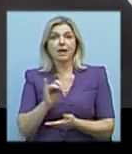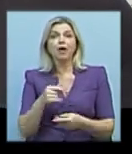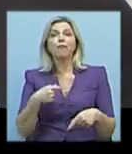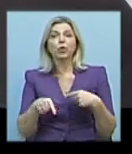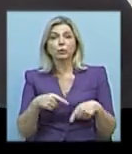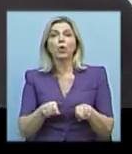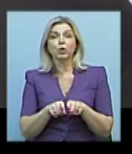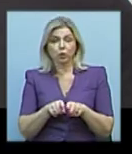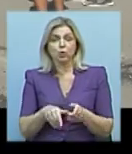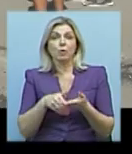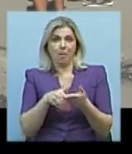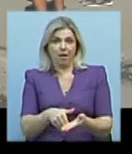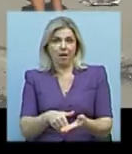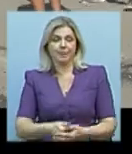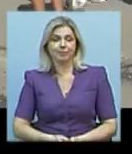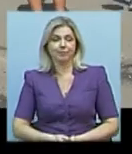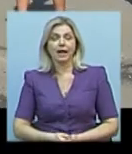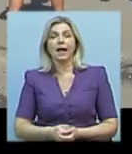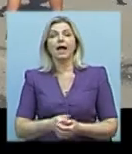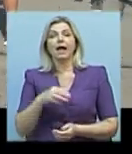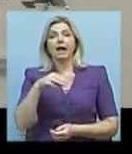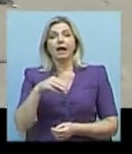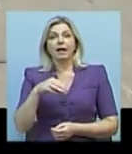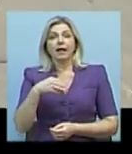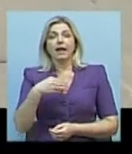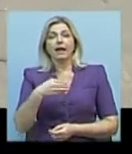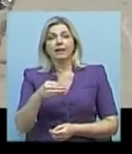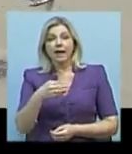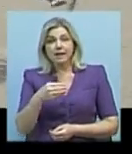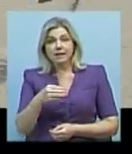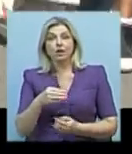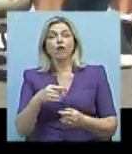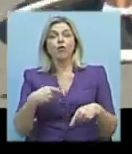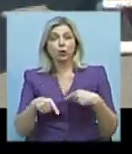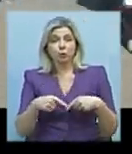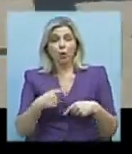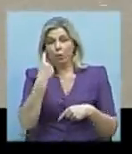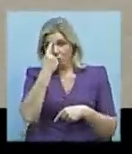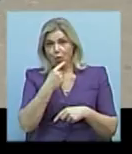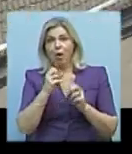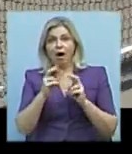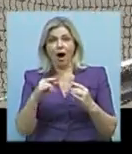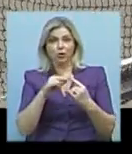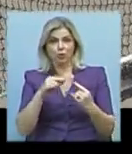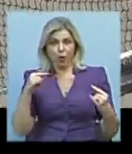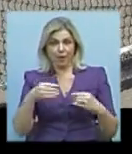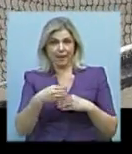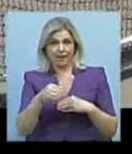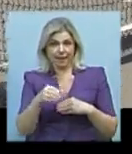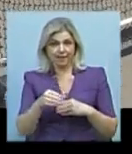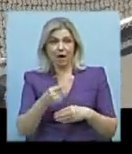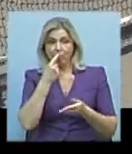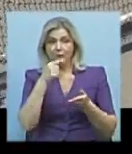якби теж допомагає. У тенісболі правила ідентичні настільному тенісу. Куля може вдаритися об землю не більше